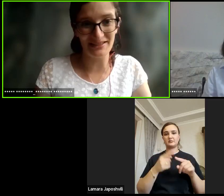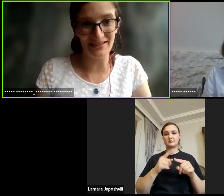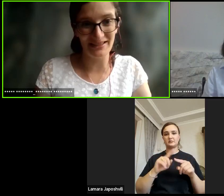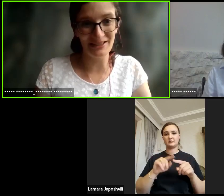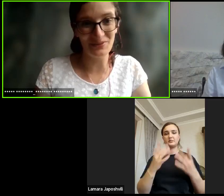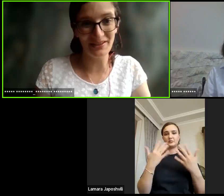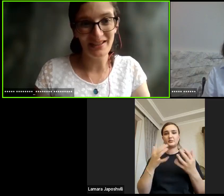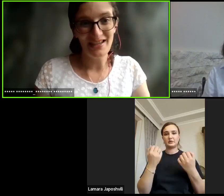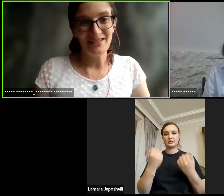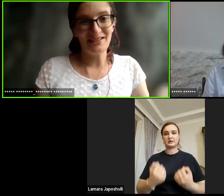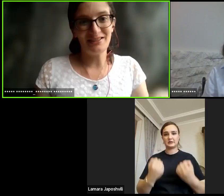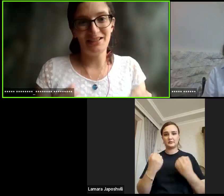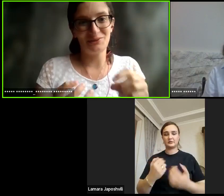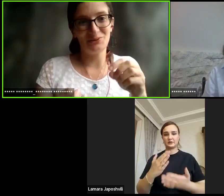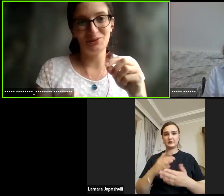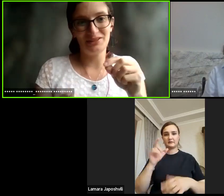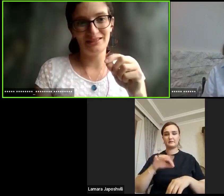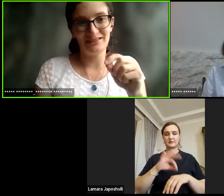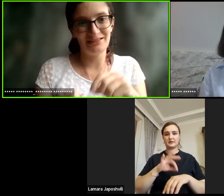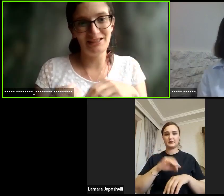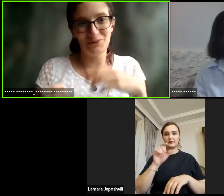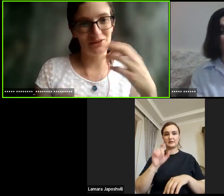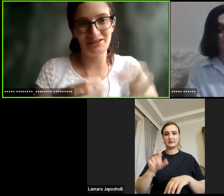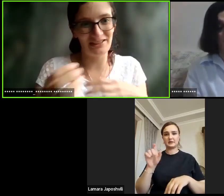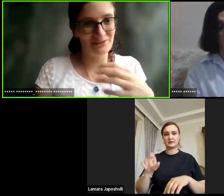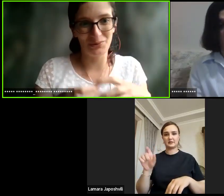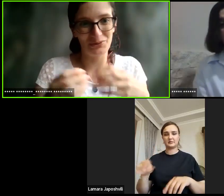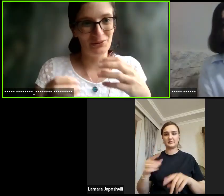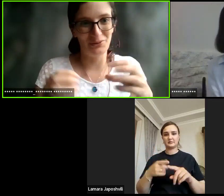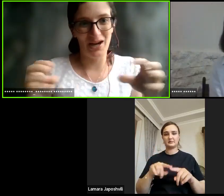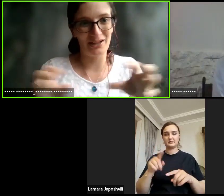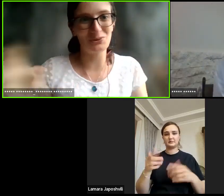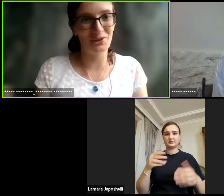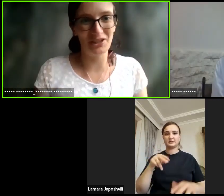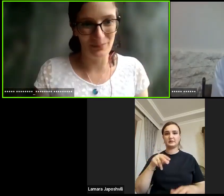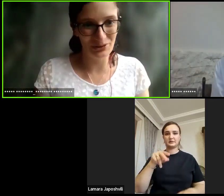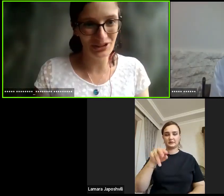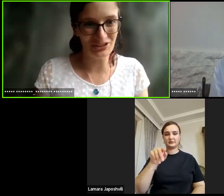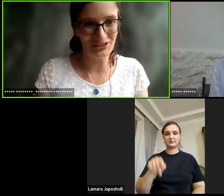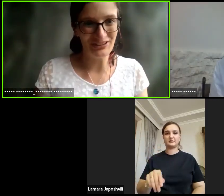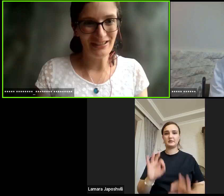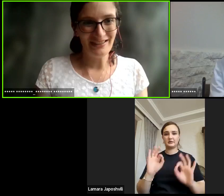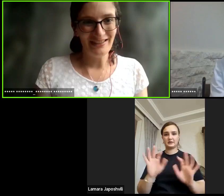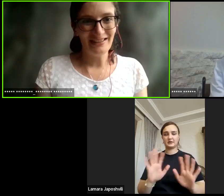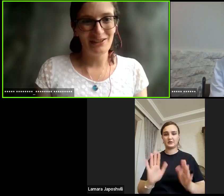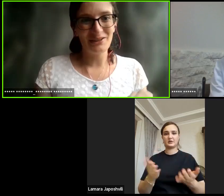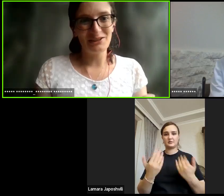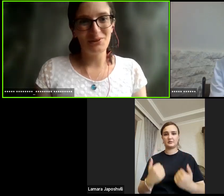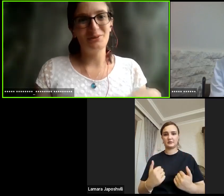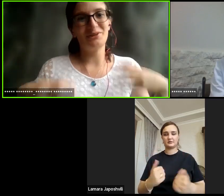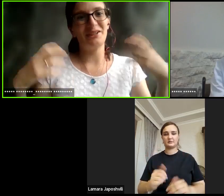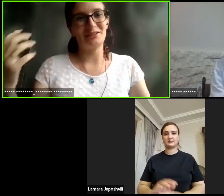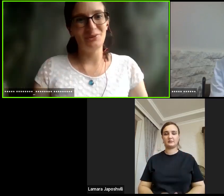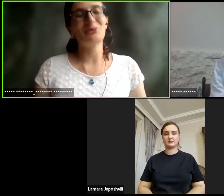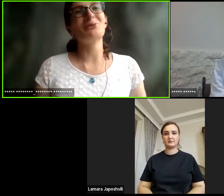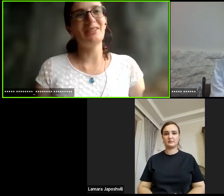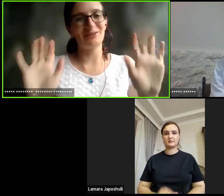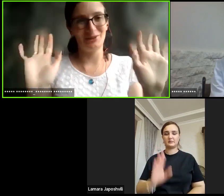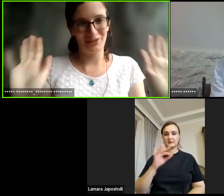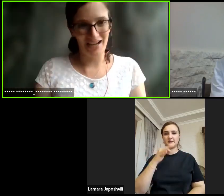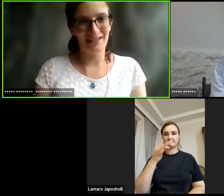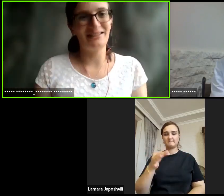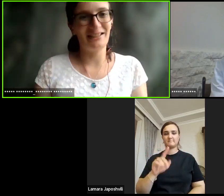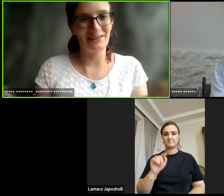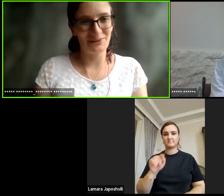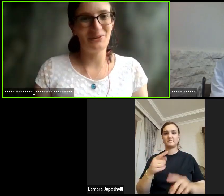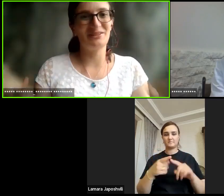არიან პაციენტები ერთი ანუ თუნდაც ეს სიარულის ციკლით არასწორი გამოდით და როდესაც ვეუბნებით რომ რაღაც მოდულით ეს